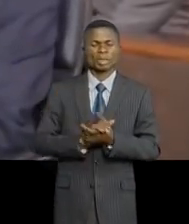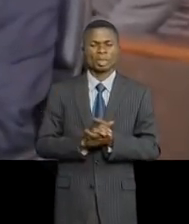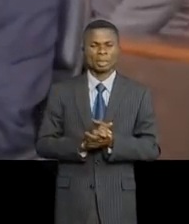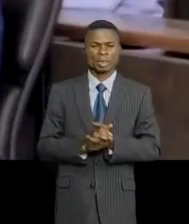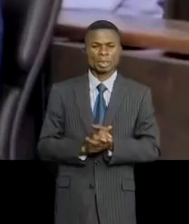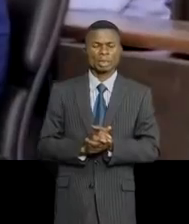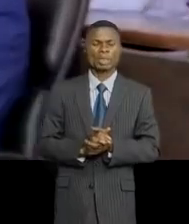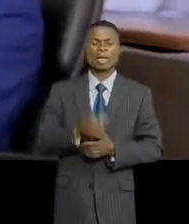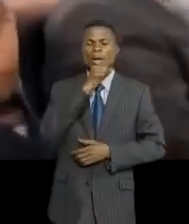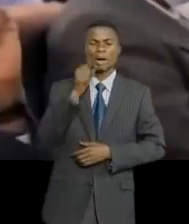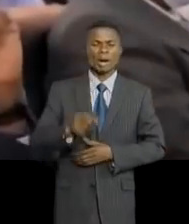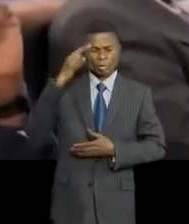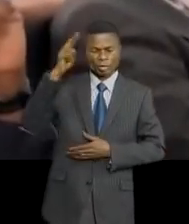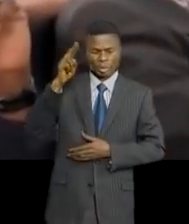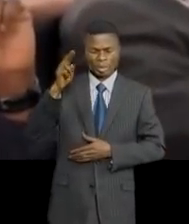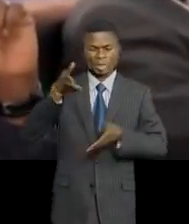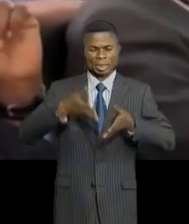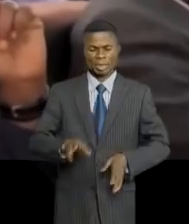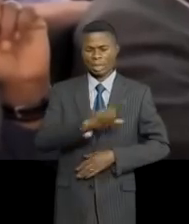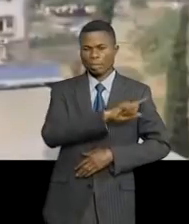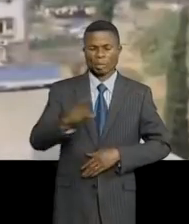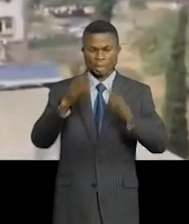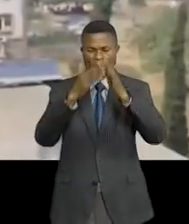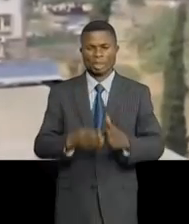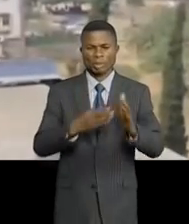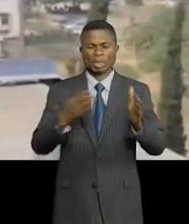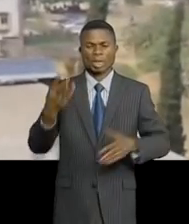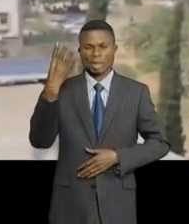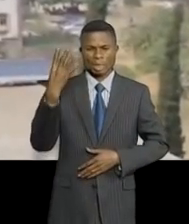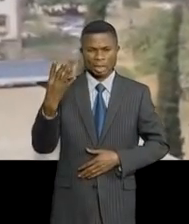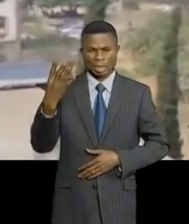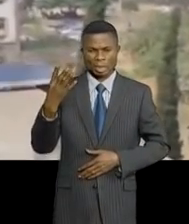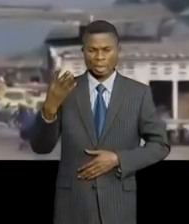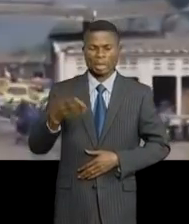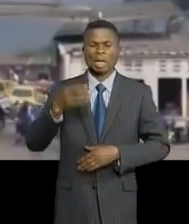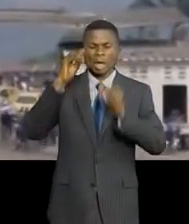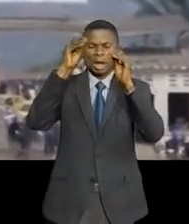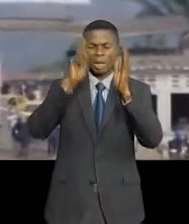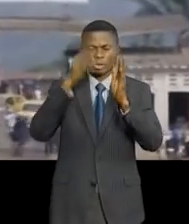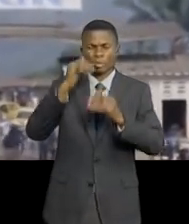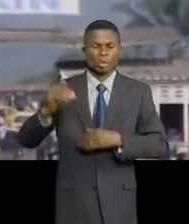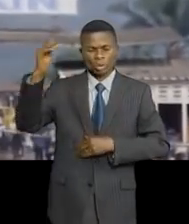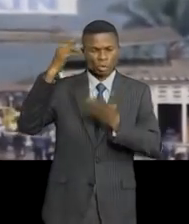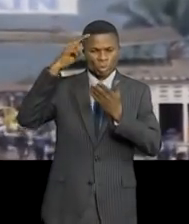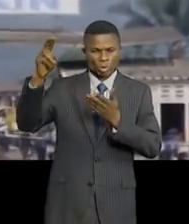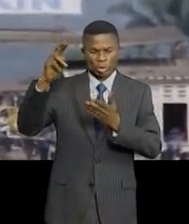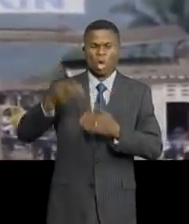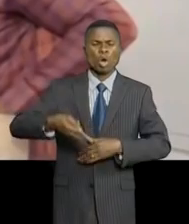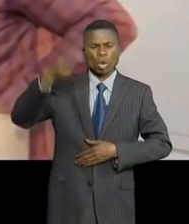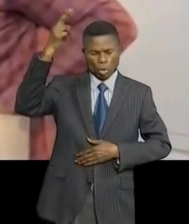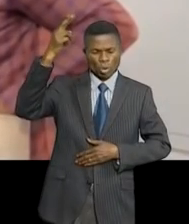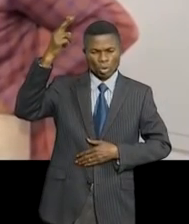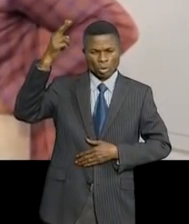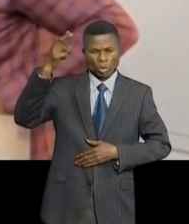la plus vieille, fondée en 1954, un établissement francophone d'enseignement supérieur universitaire des renoms qui a,